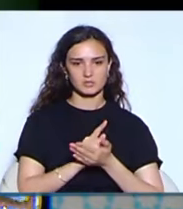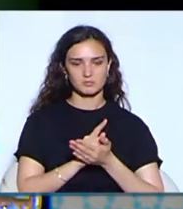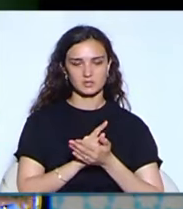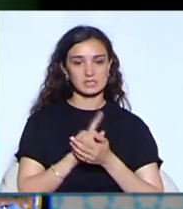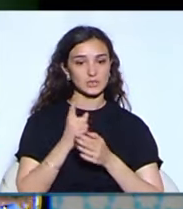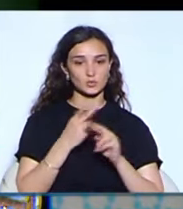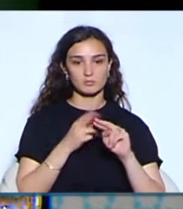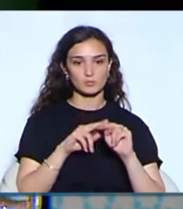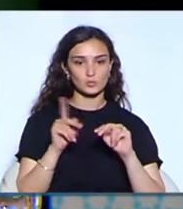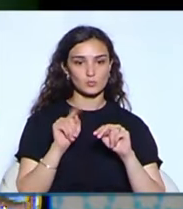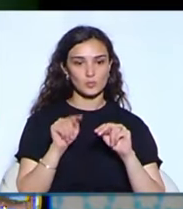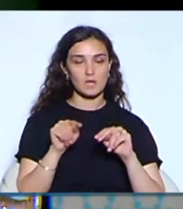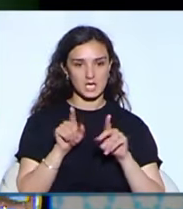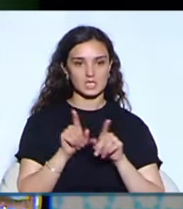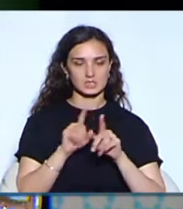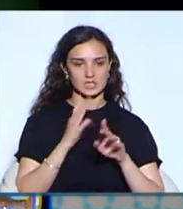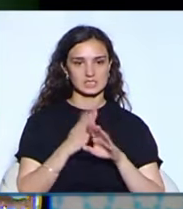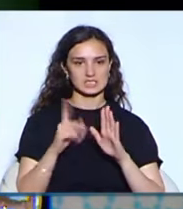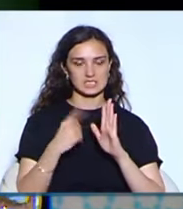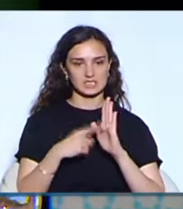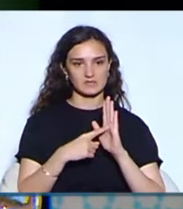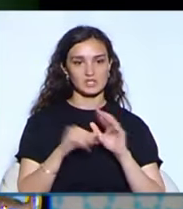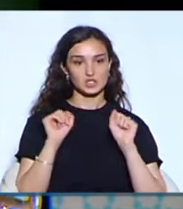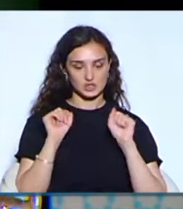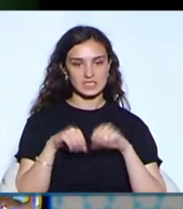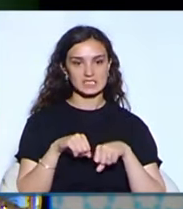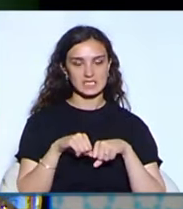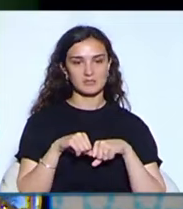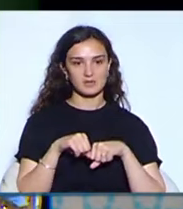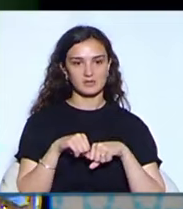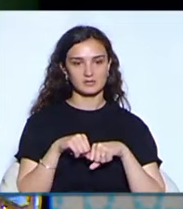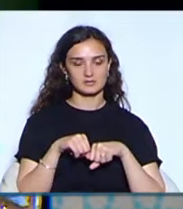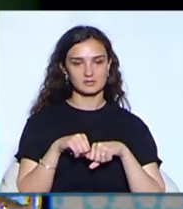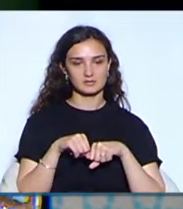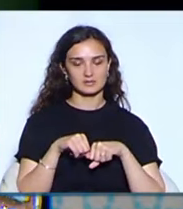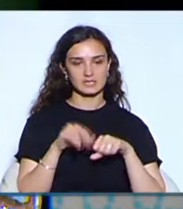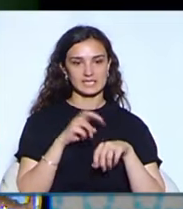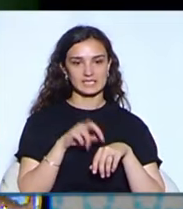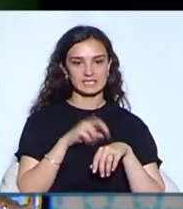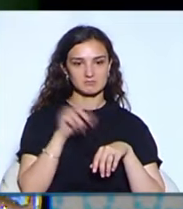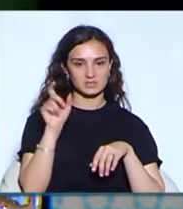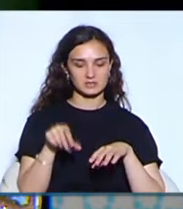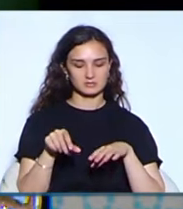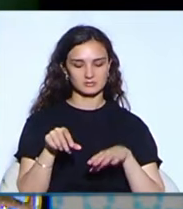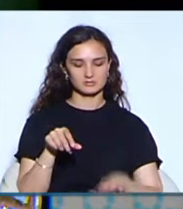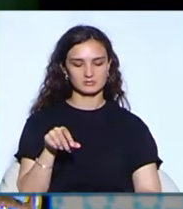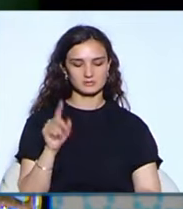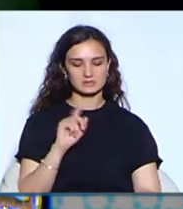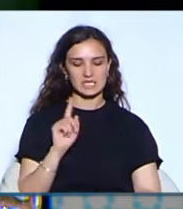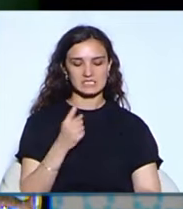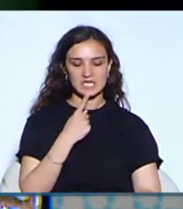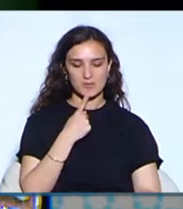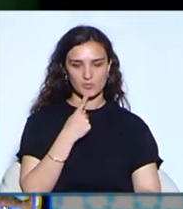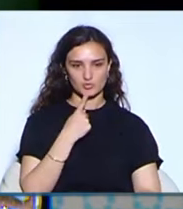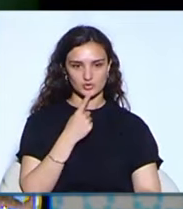აუცილებელი. რატომ? იმიტომ რომ აქაც ასე არის დასმული კითხვა. შეიძლება ექიმს რაღაცა